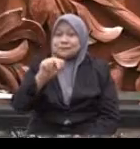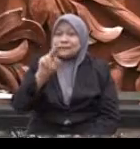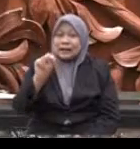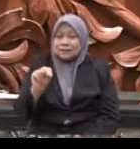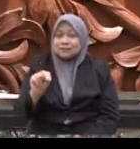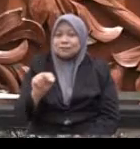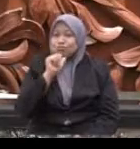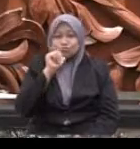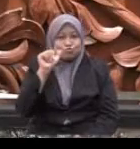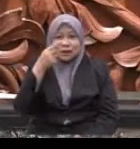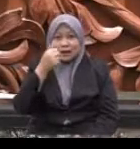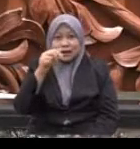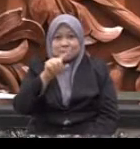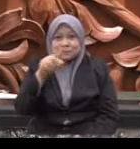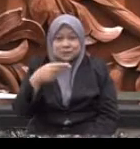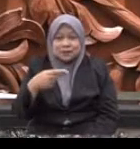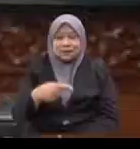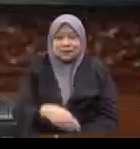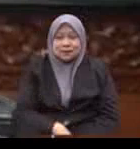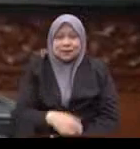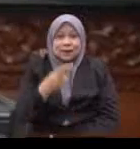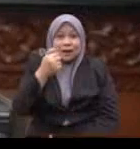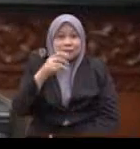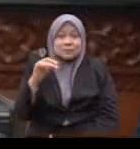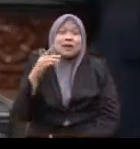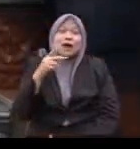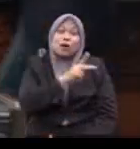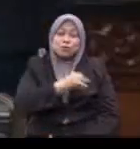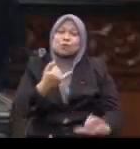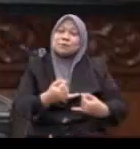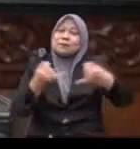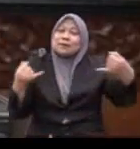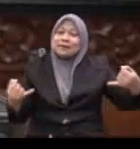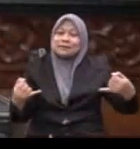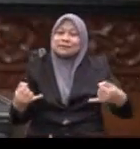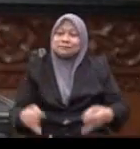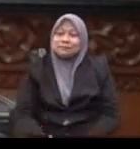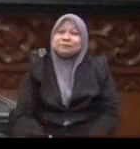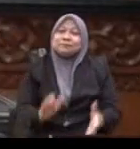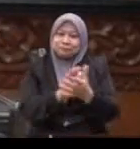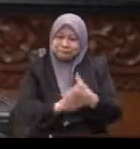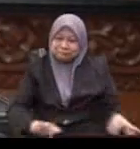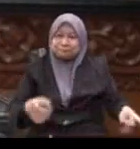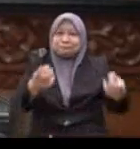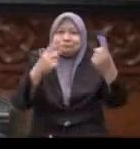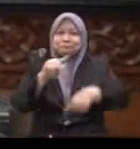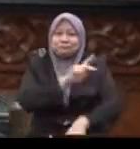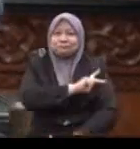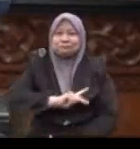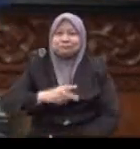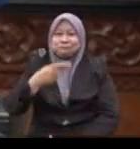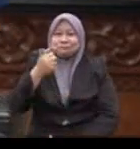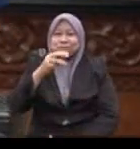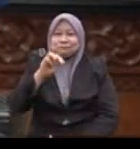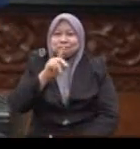pembetulan Hamzah kalau Hamzah kita punya Selamat datang ketemu Mangkang